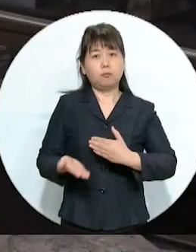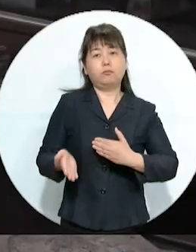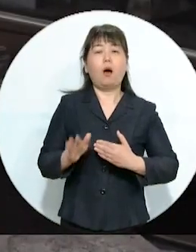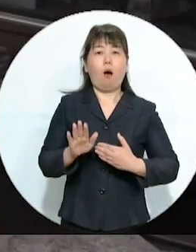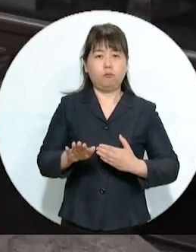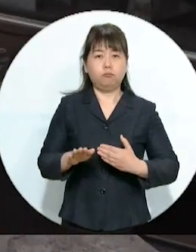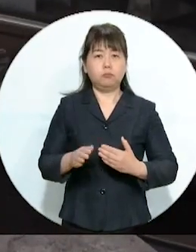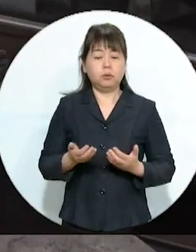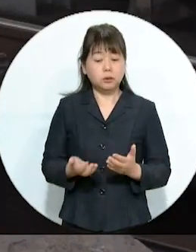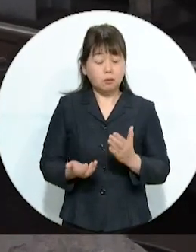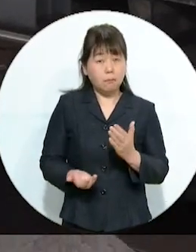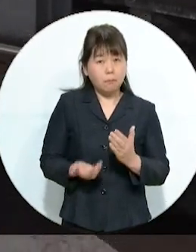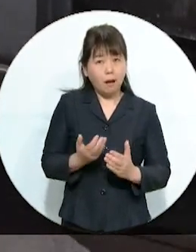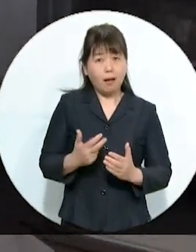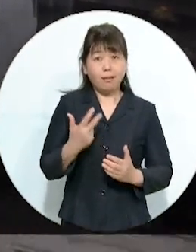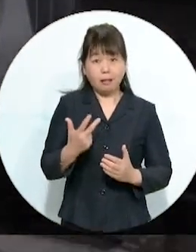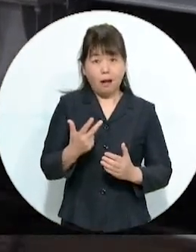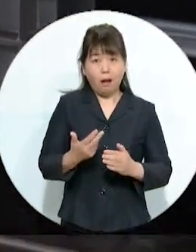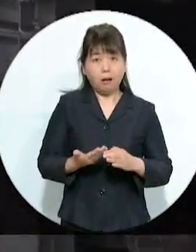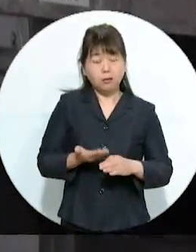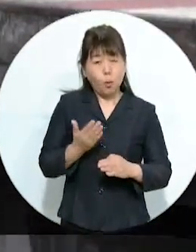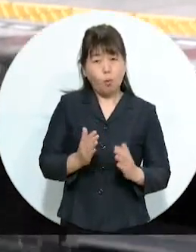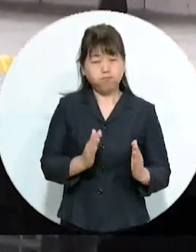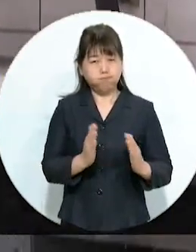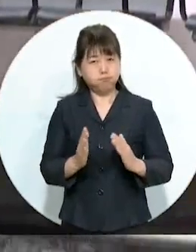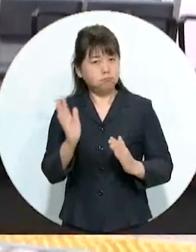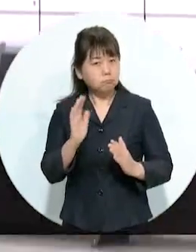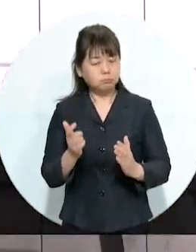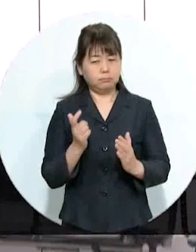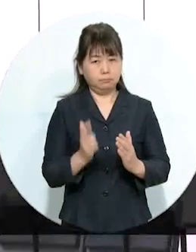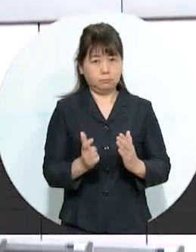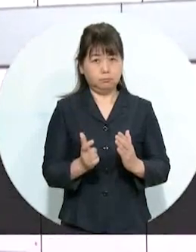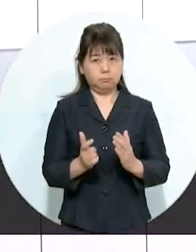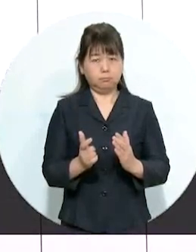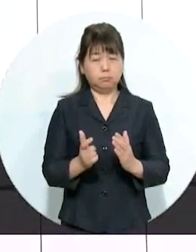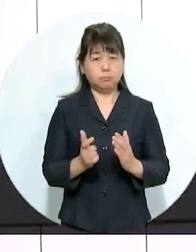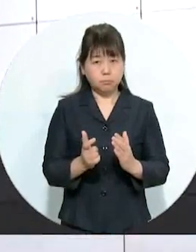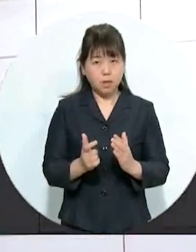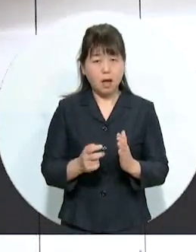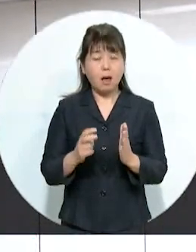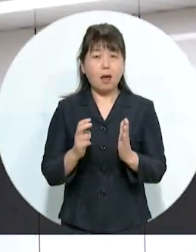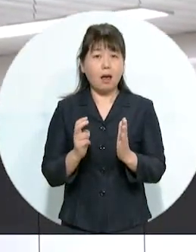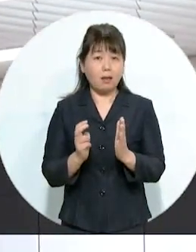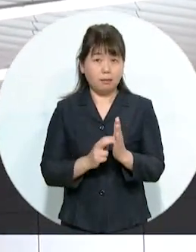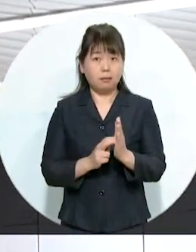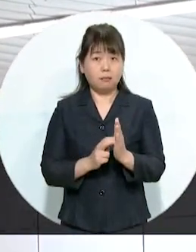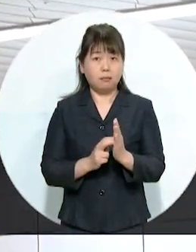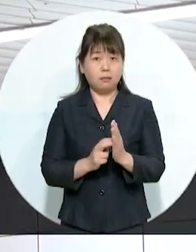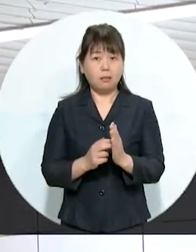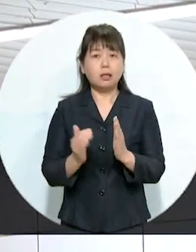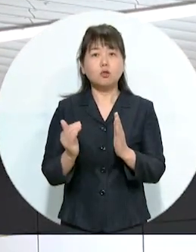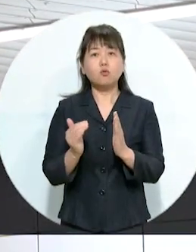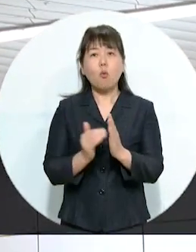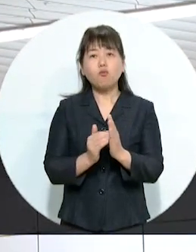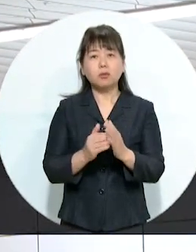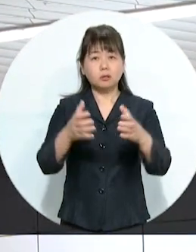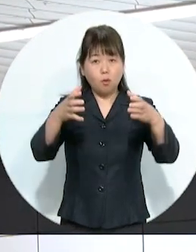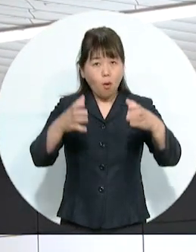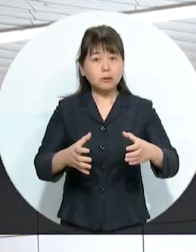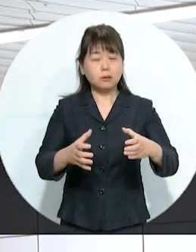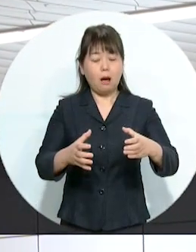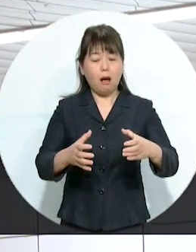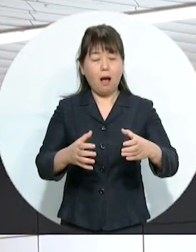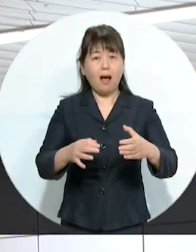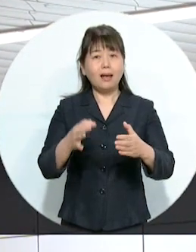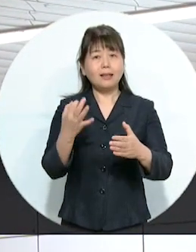度7クラスの地震が来ても倒壊したりしないようにということで、鉄筋コンクリートの柱にですね、金属のパネルを